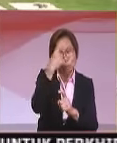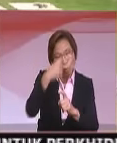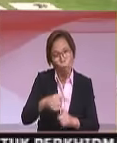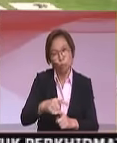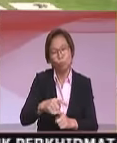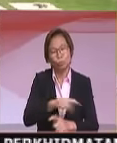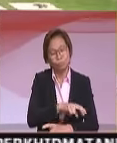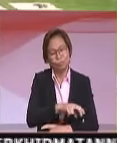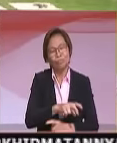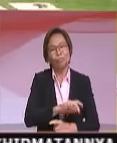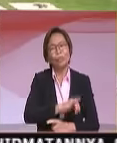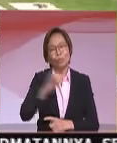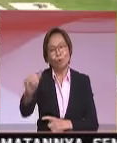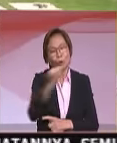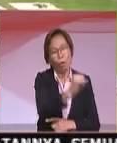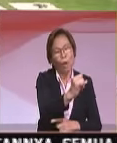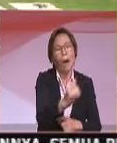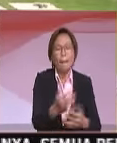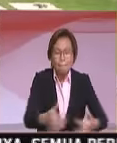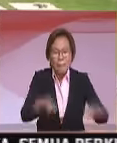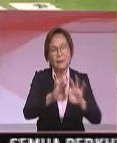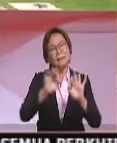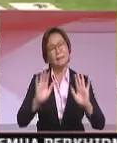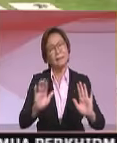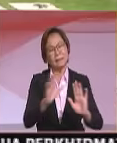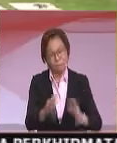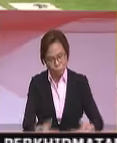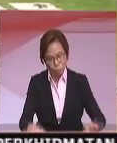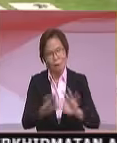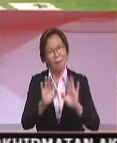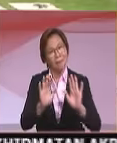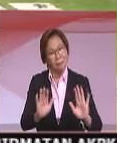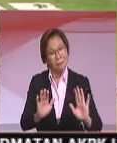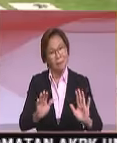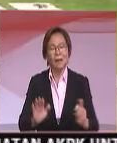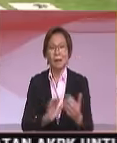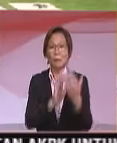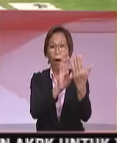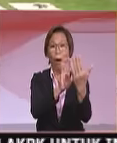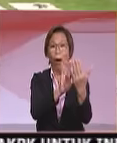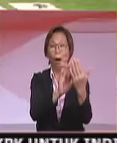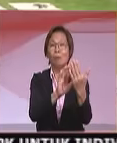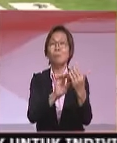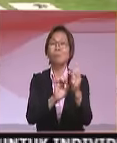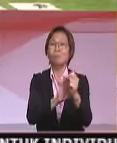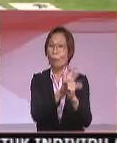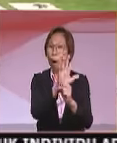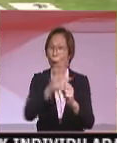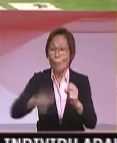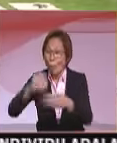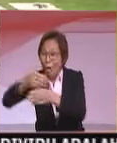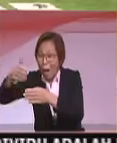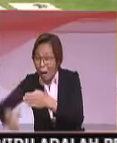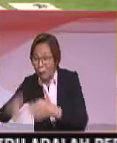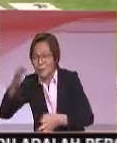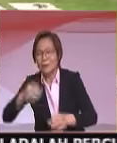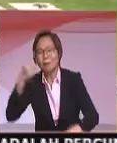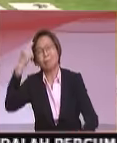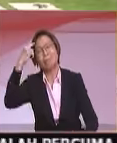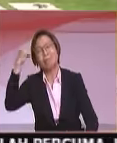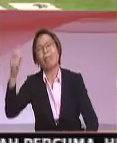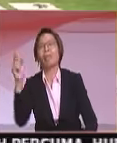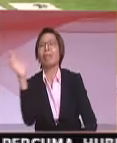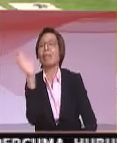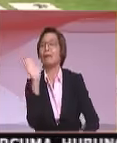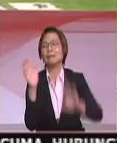yang penting dan mustahak. Perlu diingat, perjuangan kita berhadapan dengan COVID-19 belum berakhir dan sekiranya kita terleka,